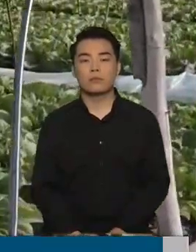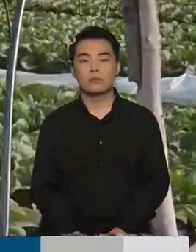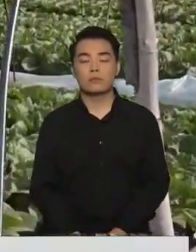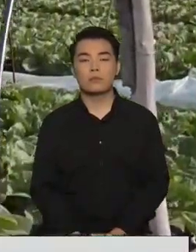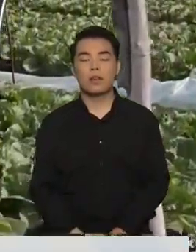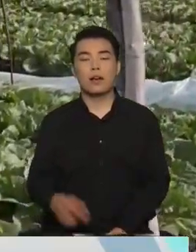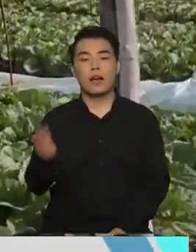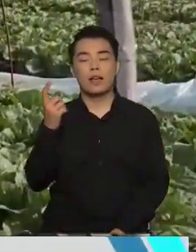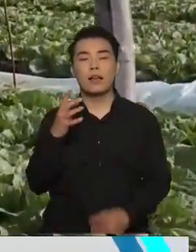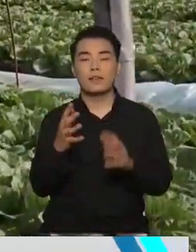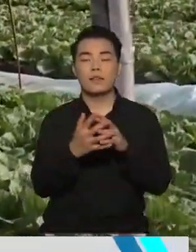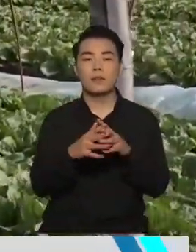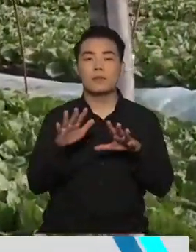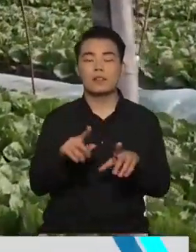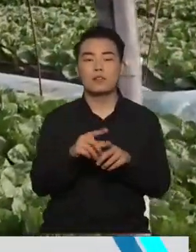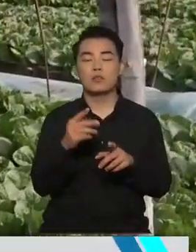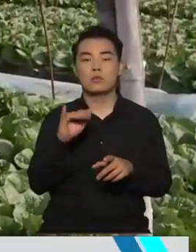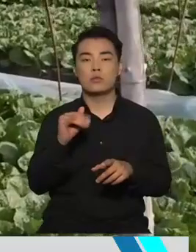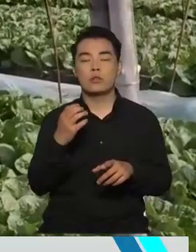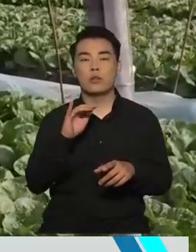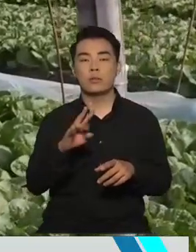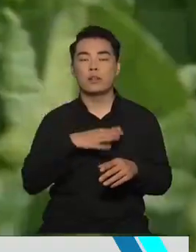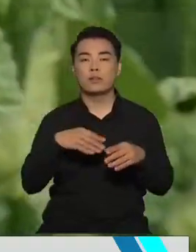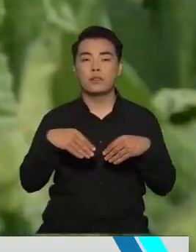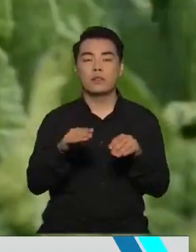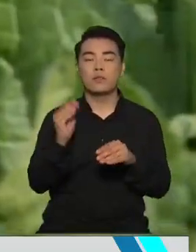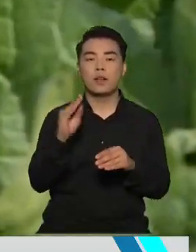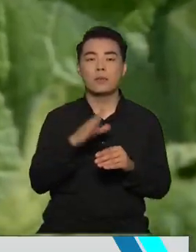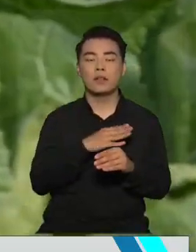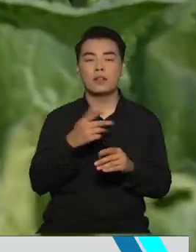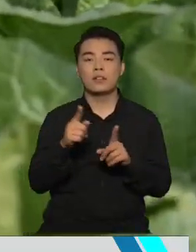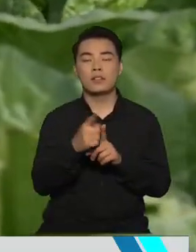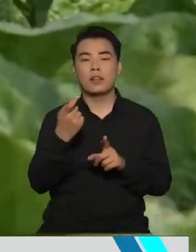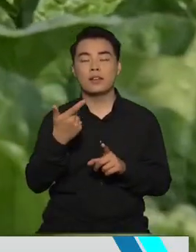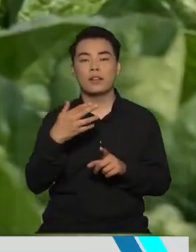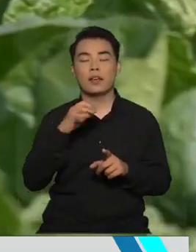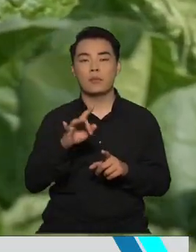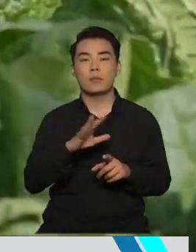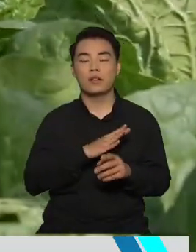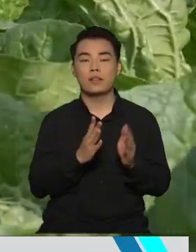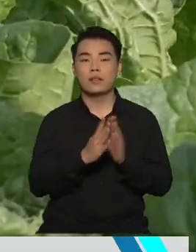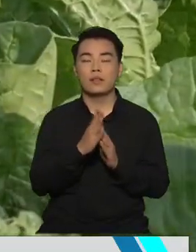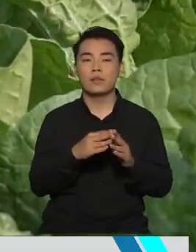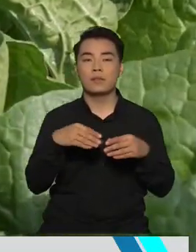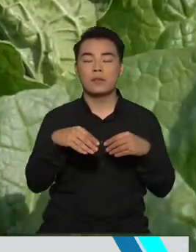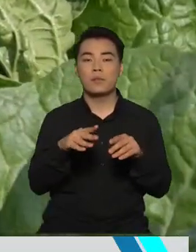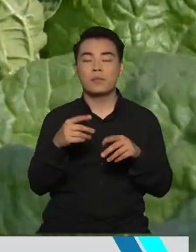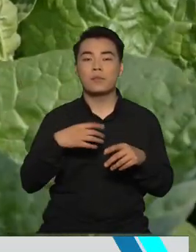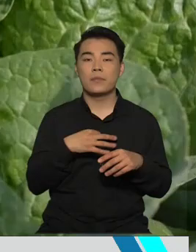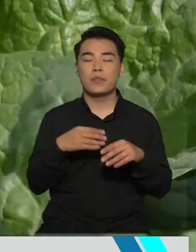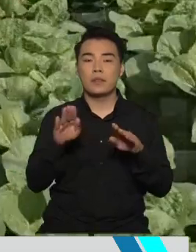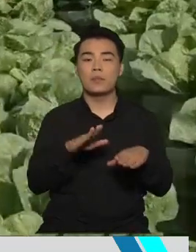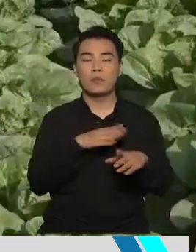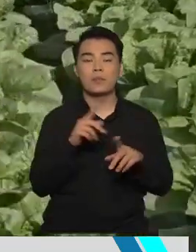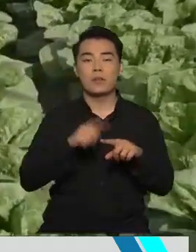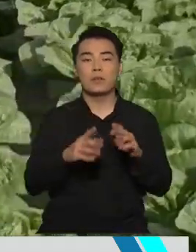В хозяйстве сельского округа Ошкон в феврале высадили капусту на 100 гектарах. Семена, посаженные под тонкой пленкой, очень быстро дали